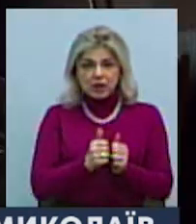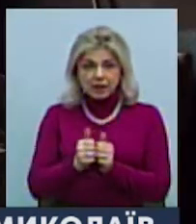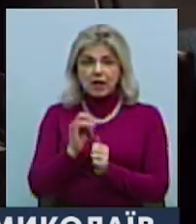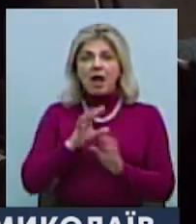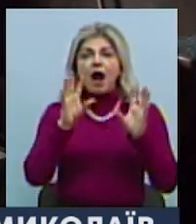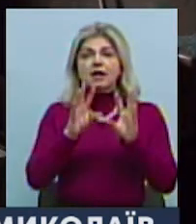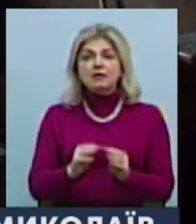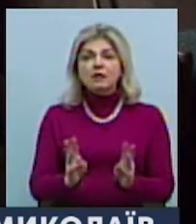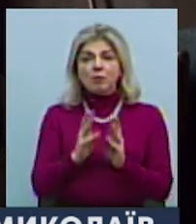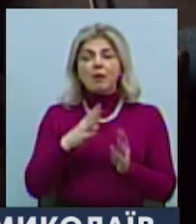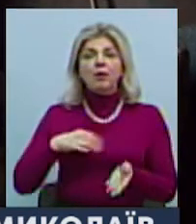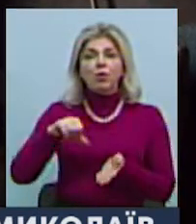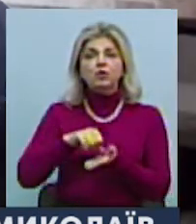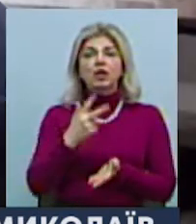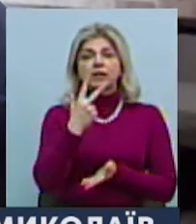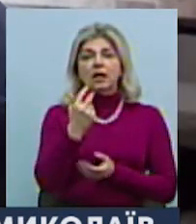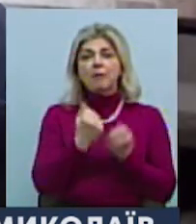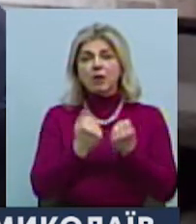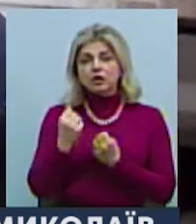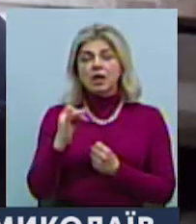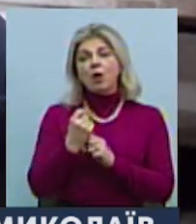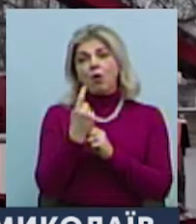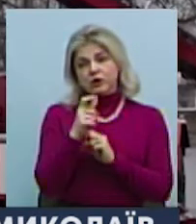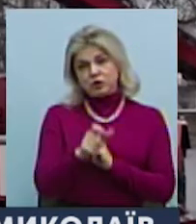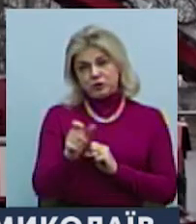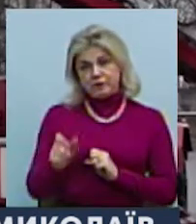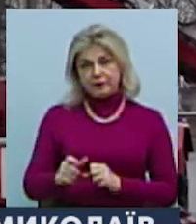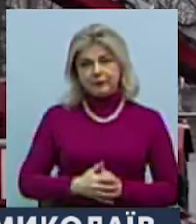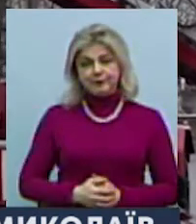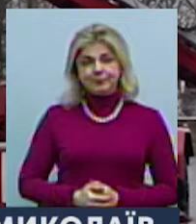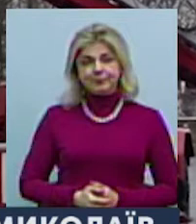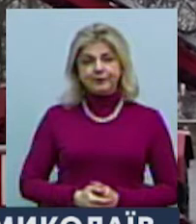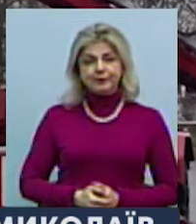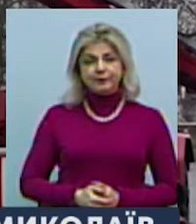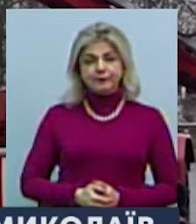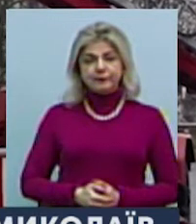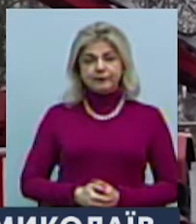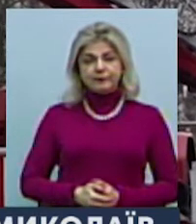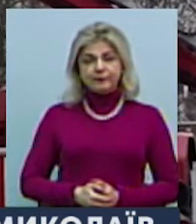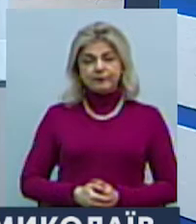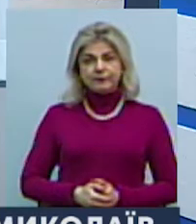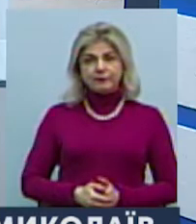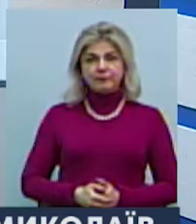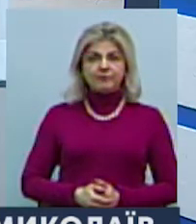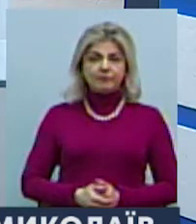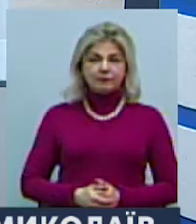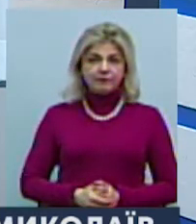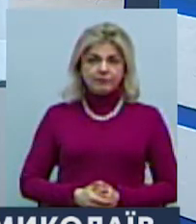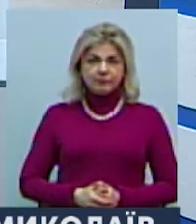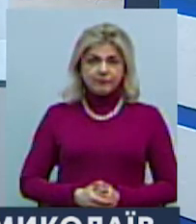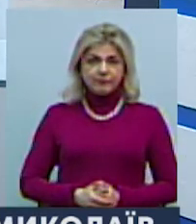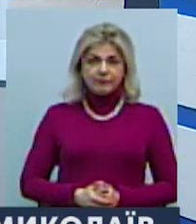пожежі було задіяно 3 одиниці техніки та 11 чоловік особового складу. Світлана Кльосова, телевізійні новини Миколаївщини.